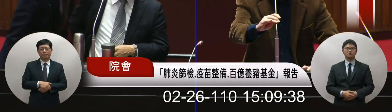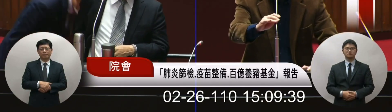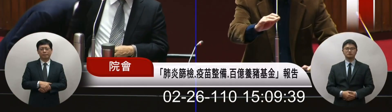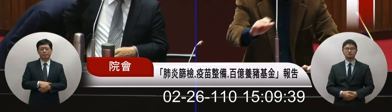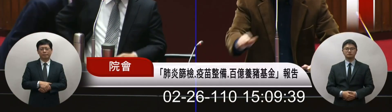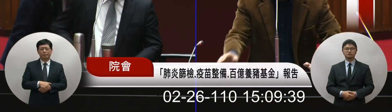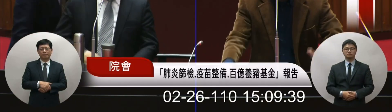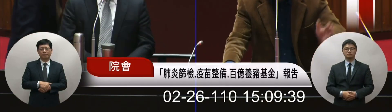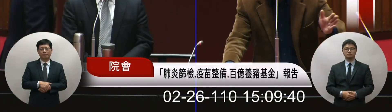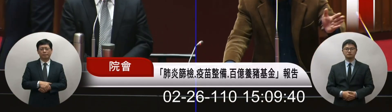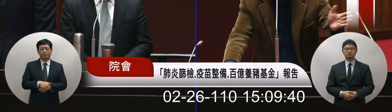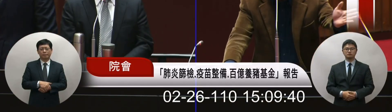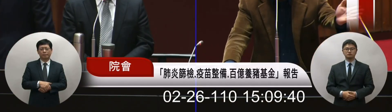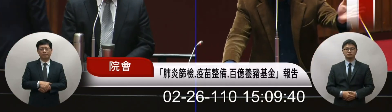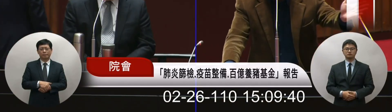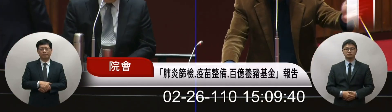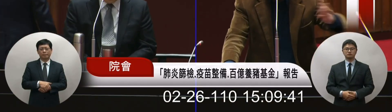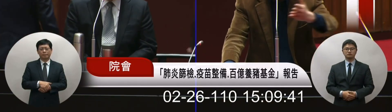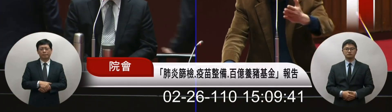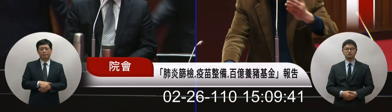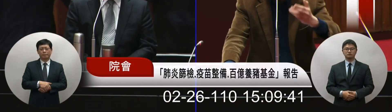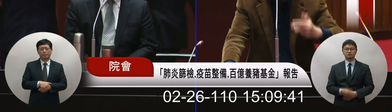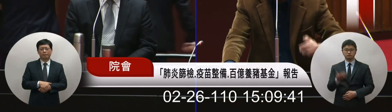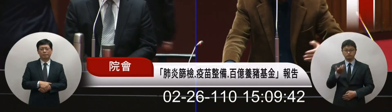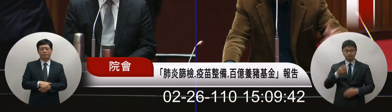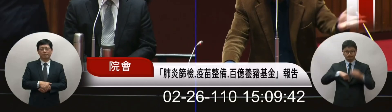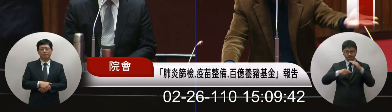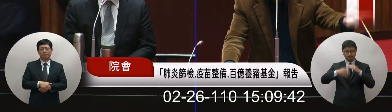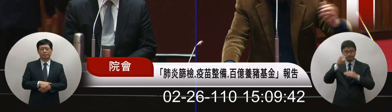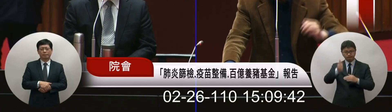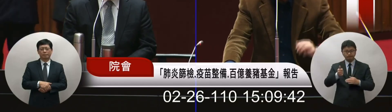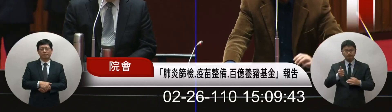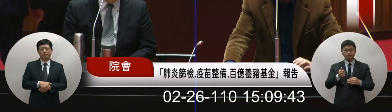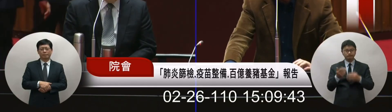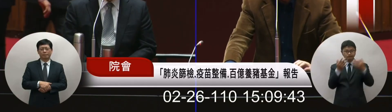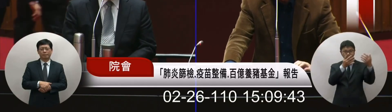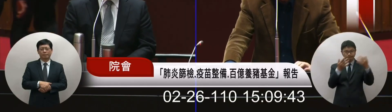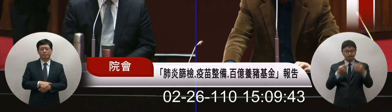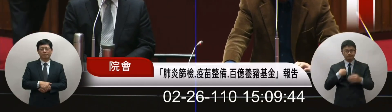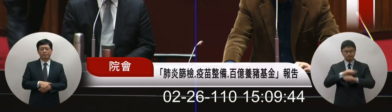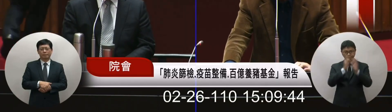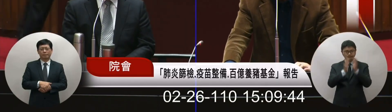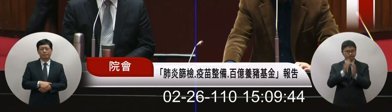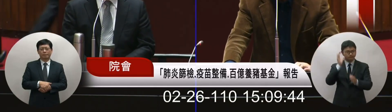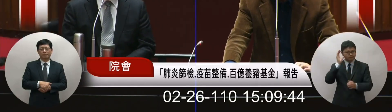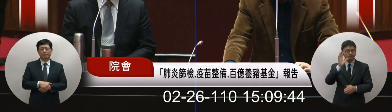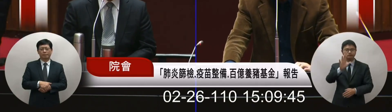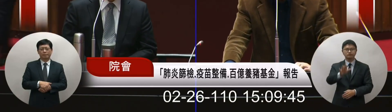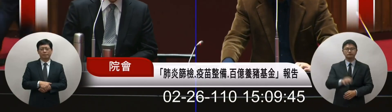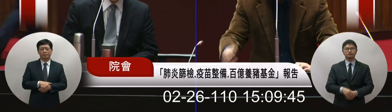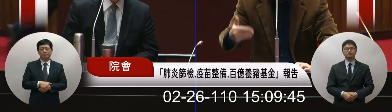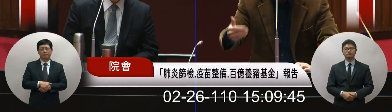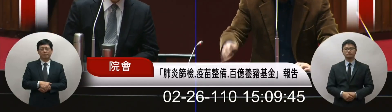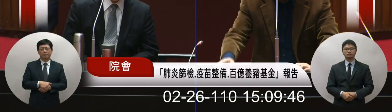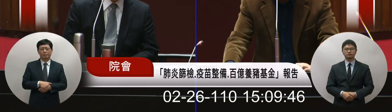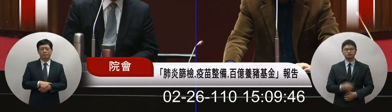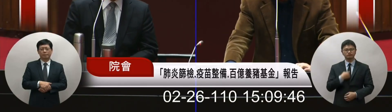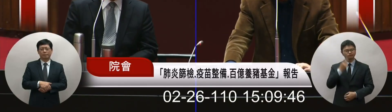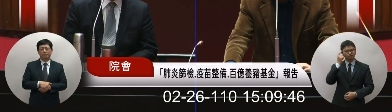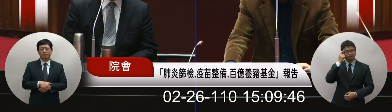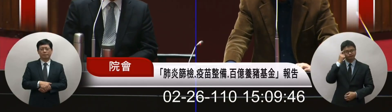谢谢。啊，独家那议长的答询我都有听到了那我感觉